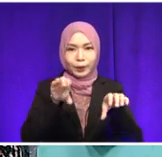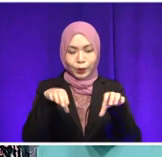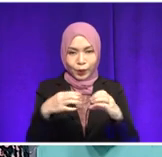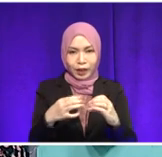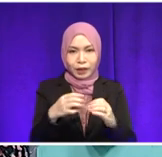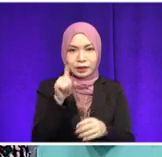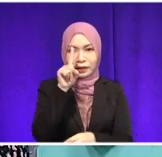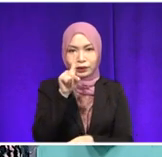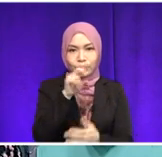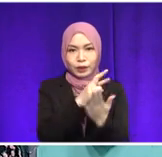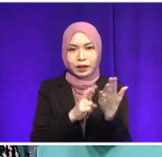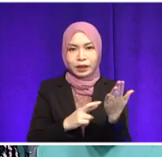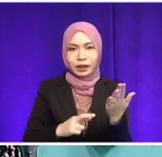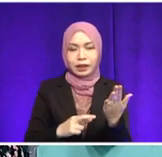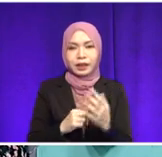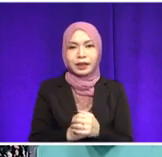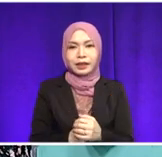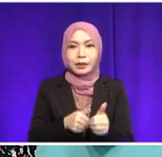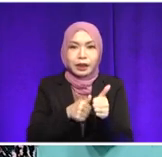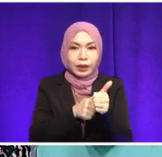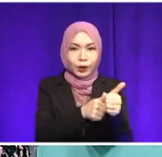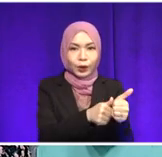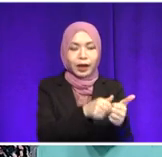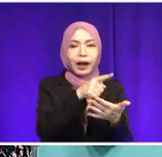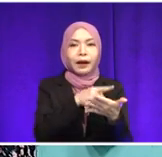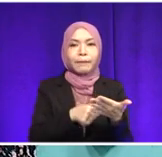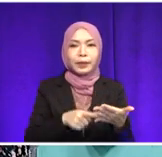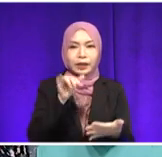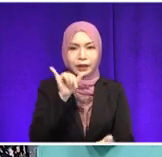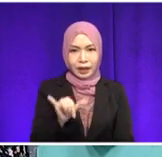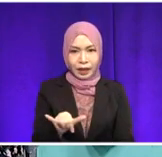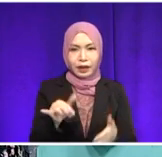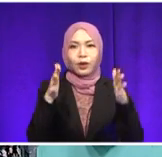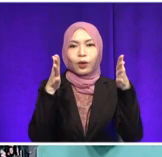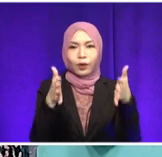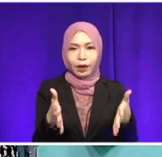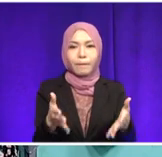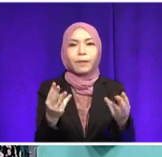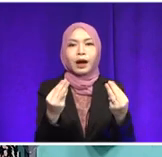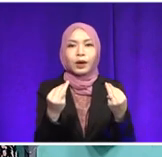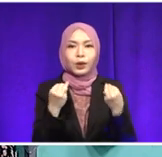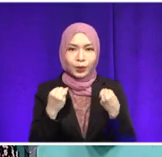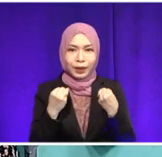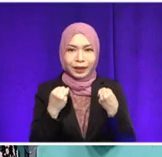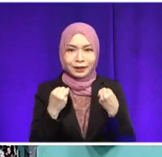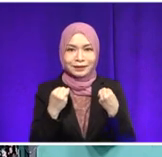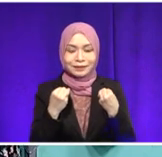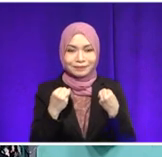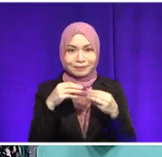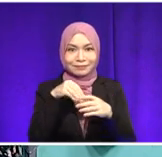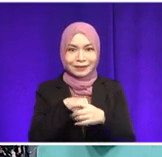kehendak mereka dan juga keren ataupun style ataupun gaya keperluan dalam